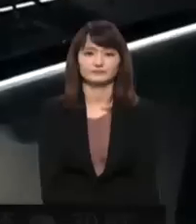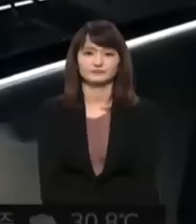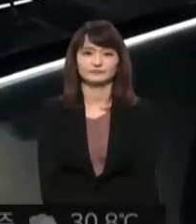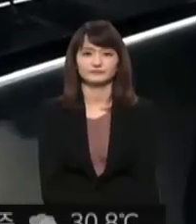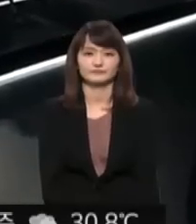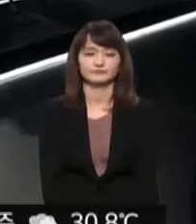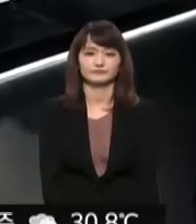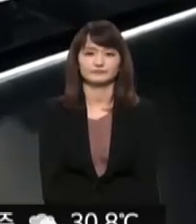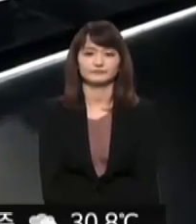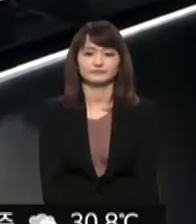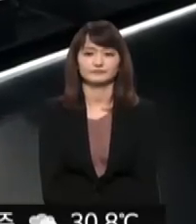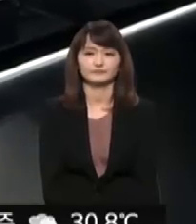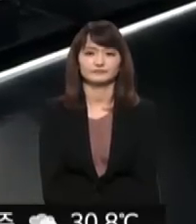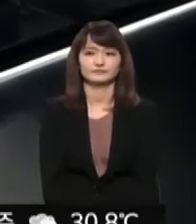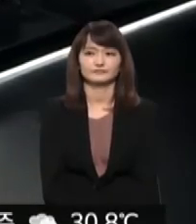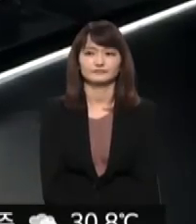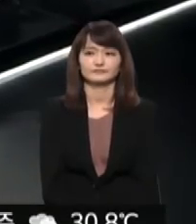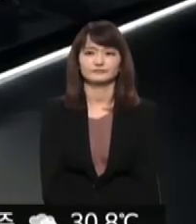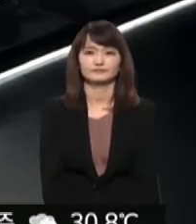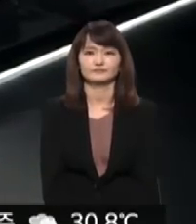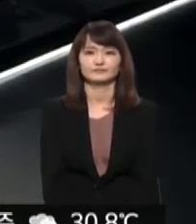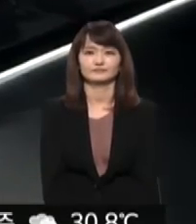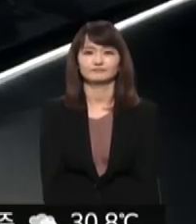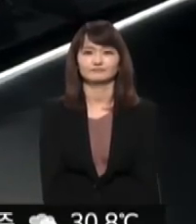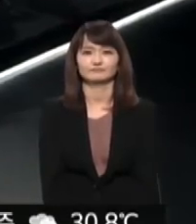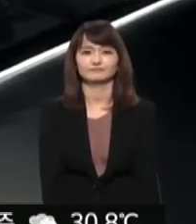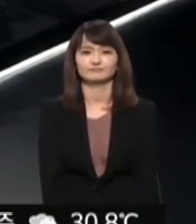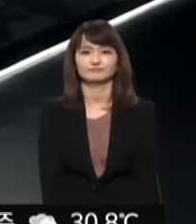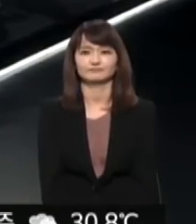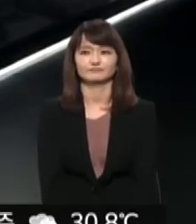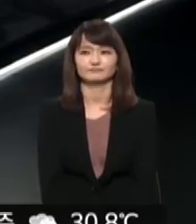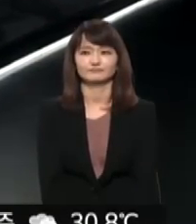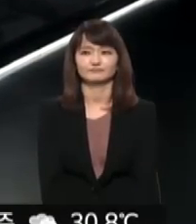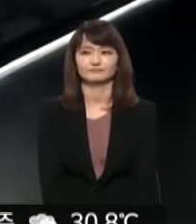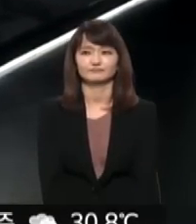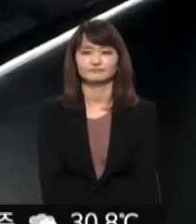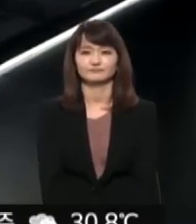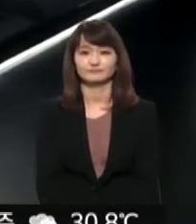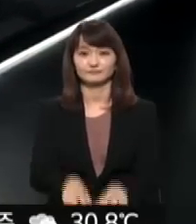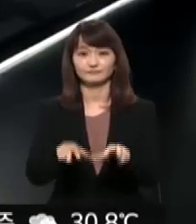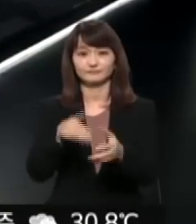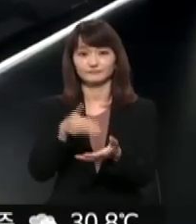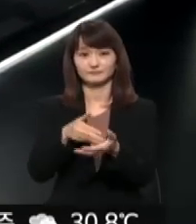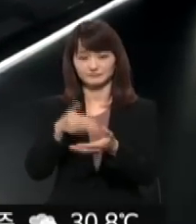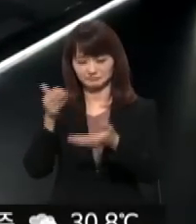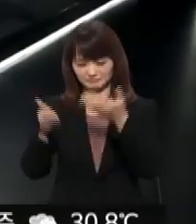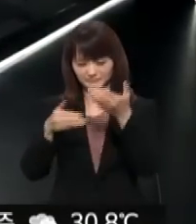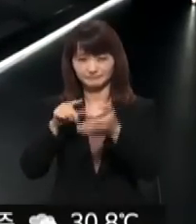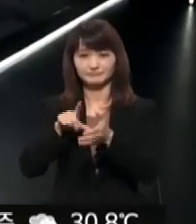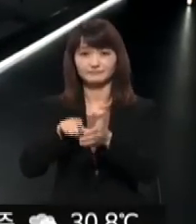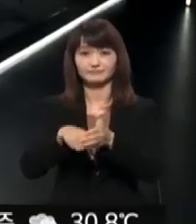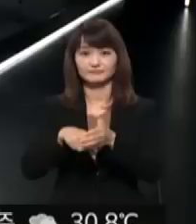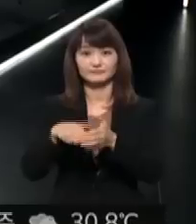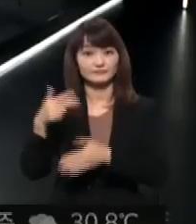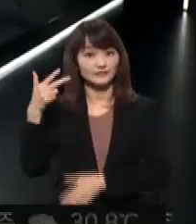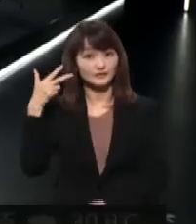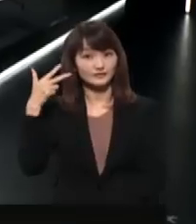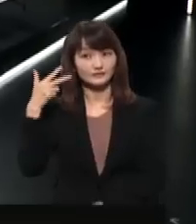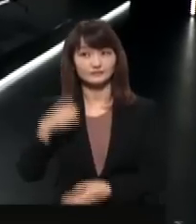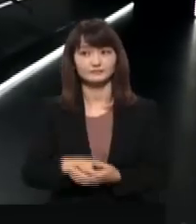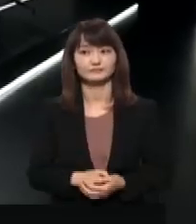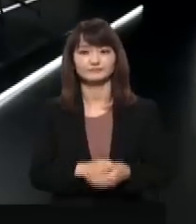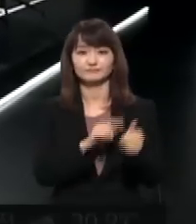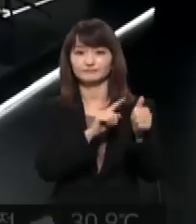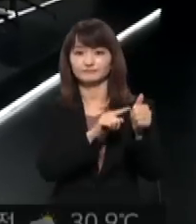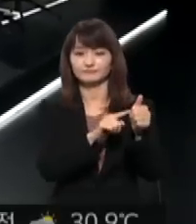이제는 우리가 서로 떠나가야 할 지금 뉴스 썰기 시간인데요 지난주에 여기